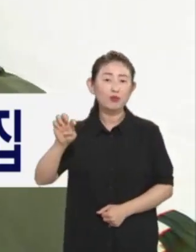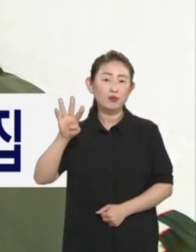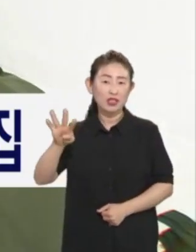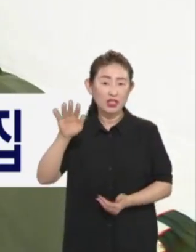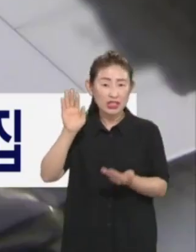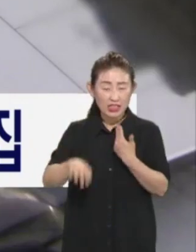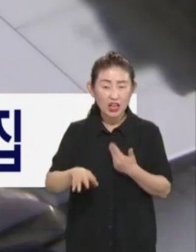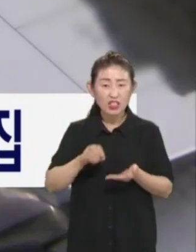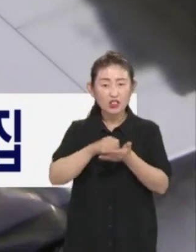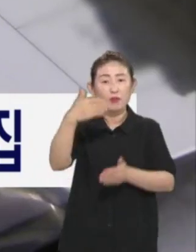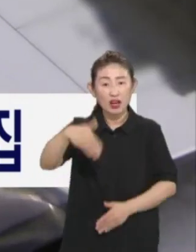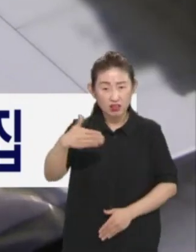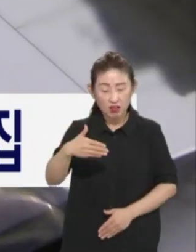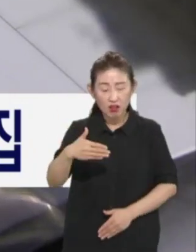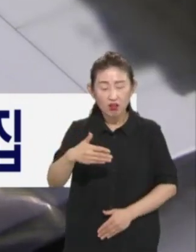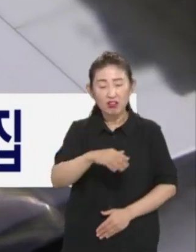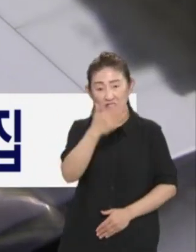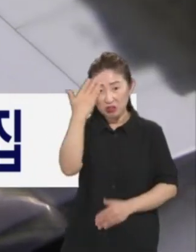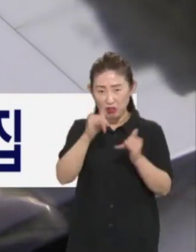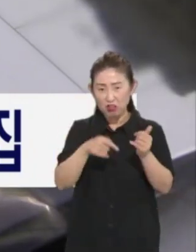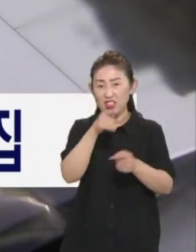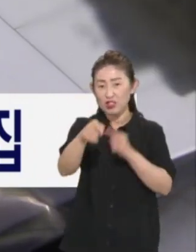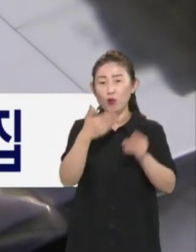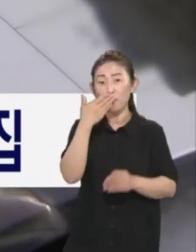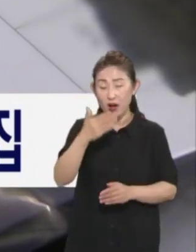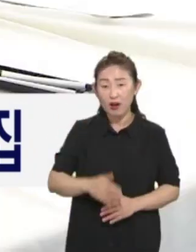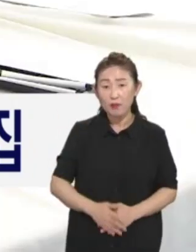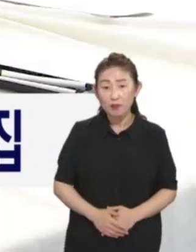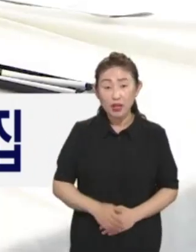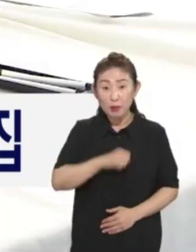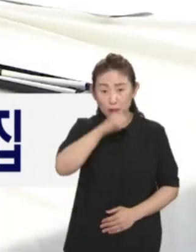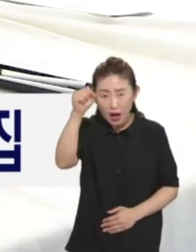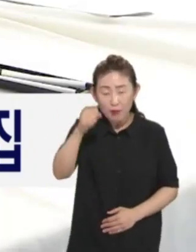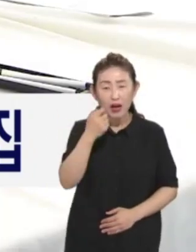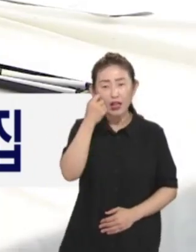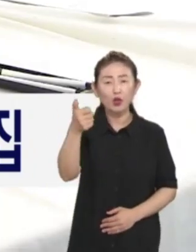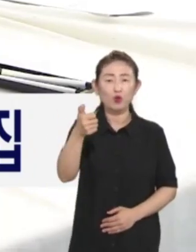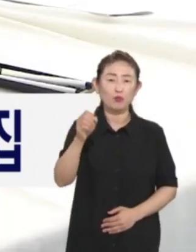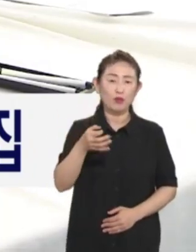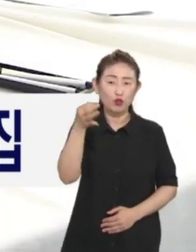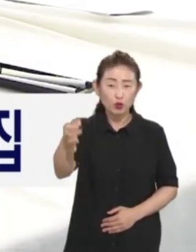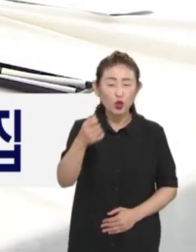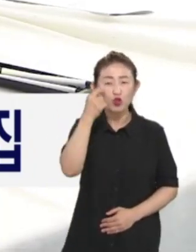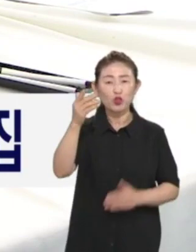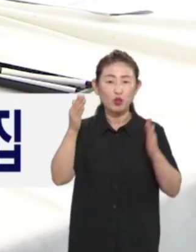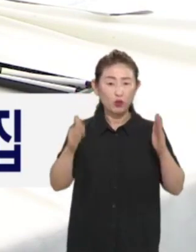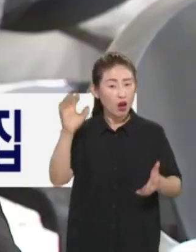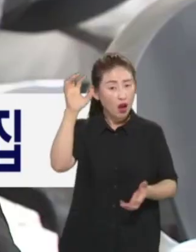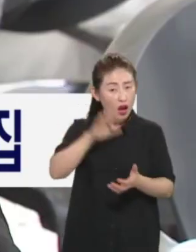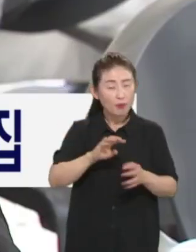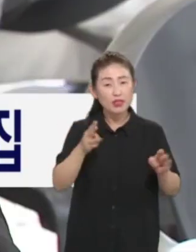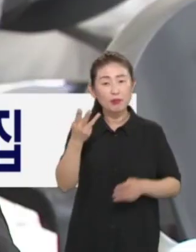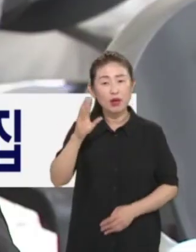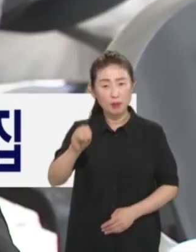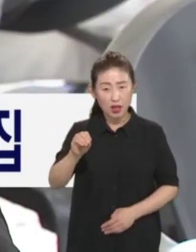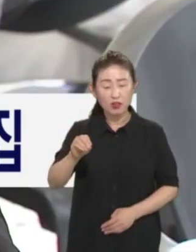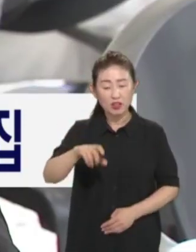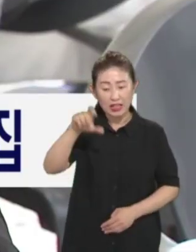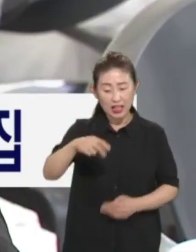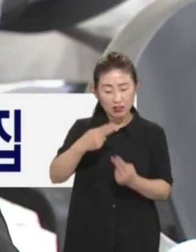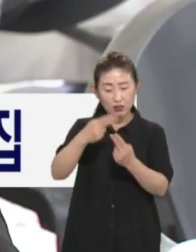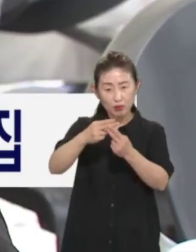이하 미취업 청년이면 누구나 신청할 수 있습니다. 선정되면 매월 50만 원씩 6개월 동안 300만 원이 든